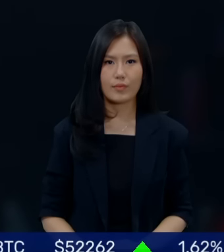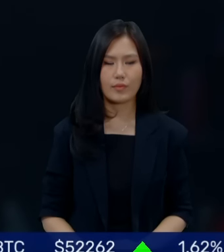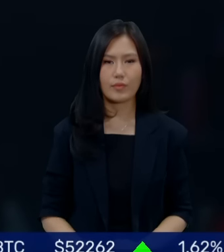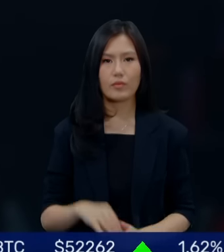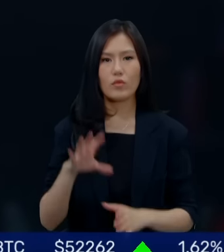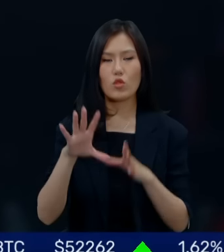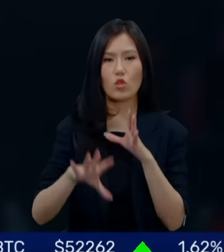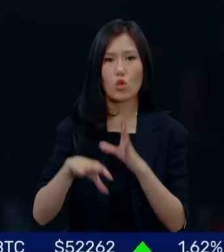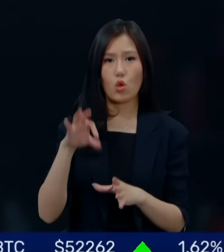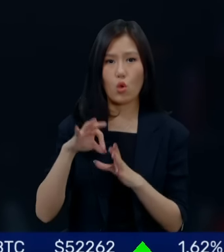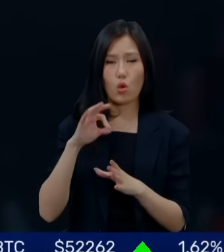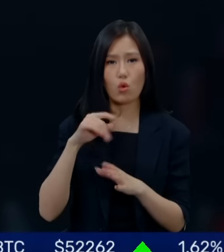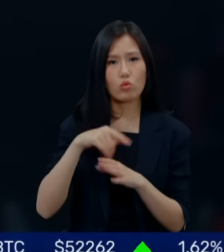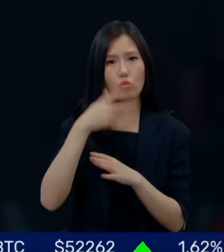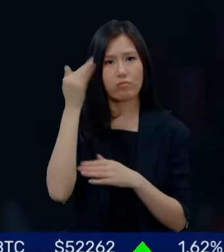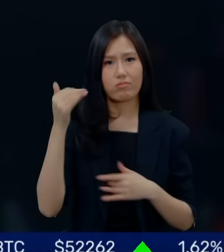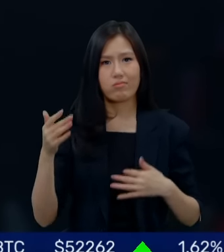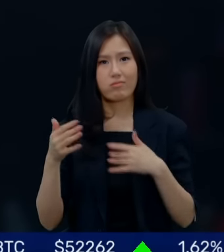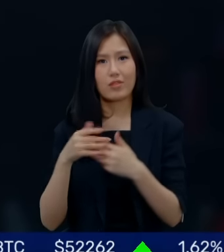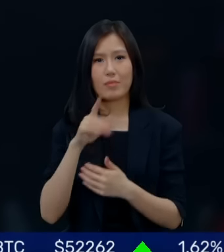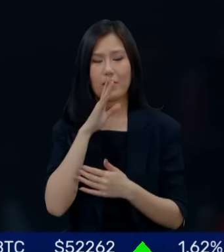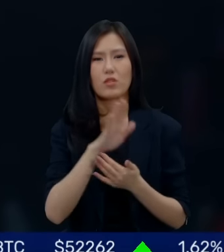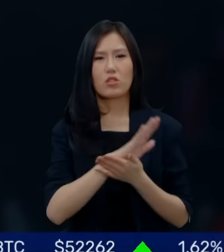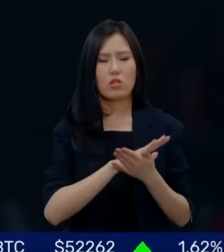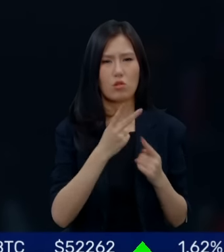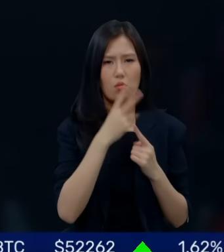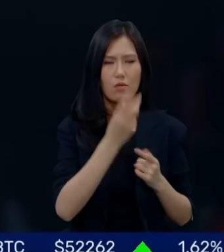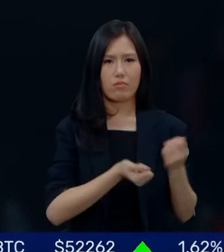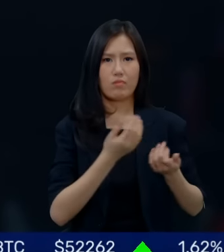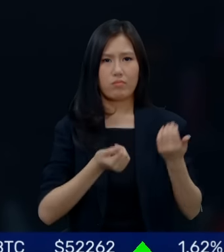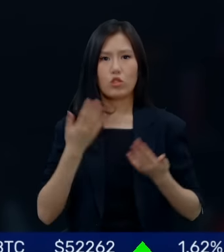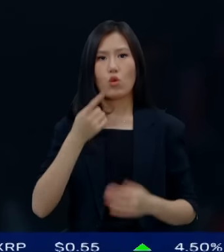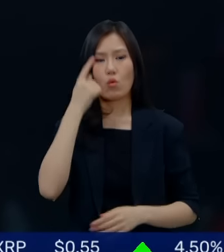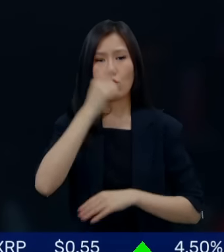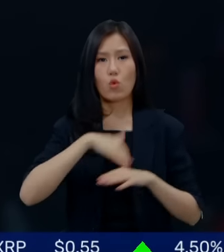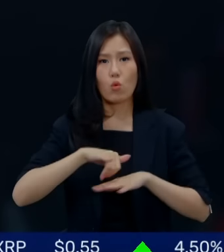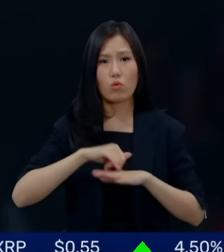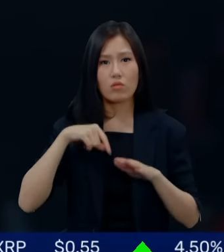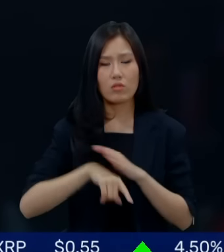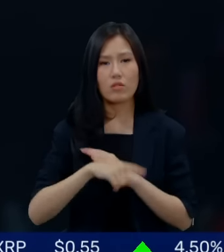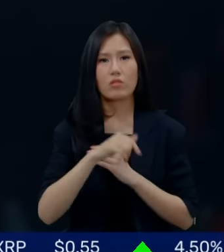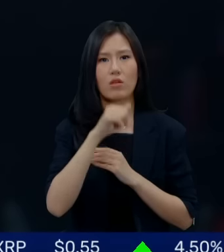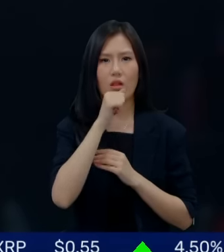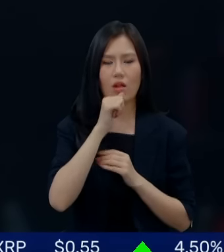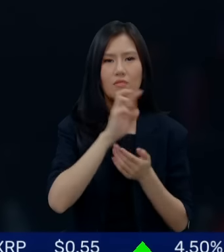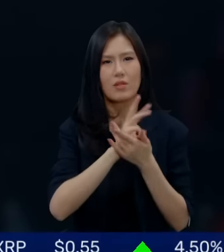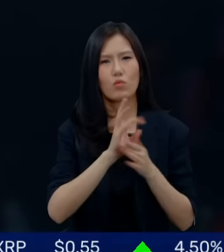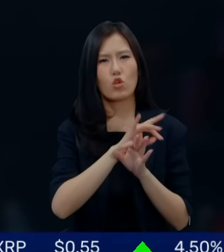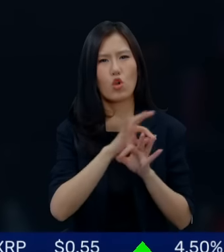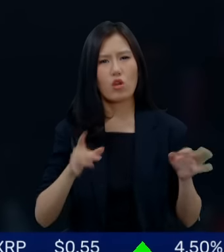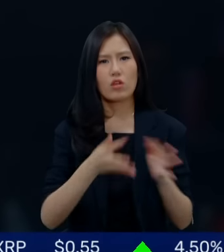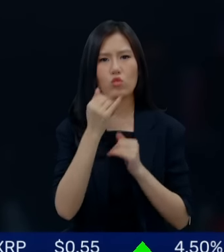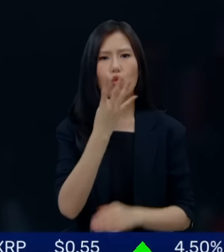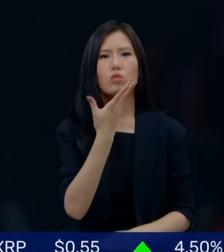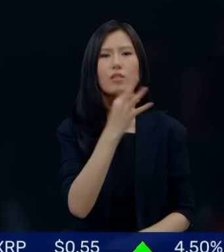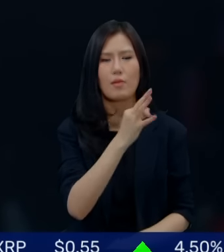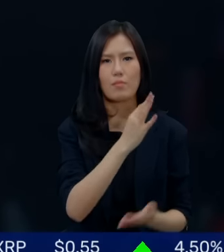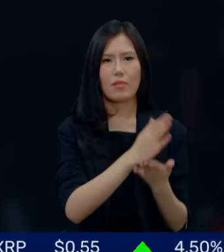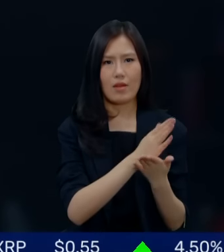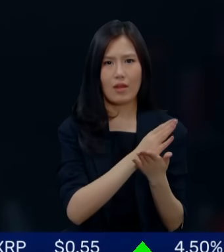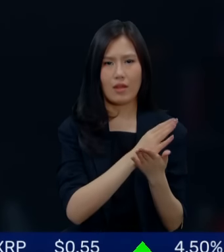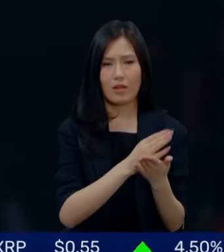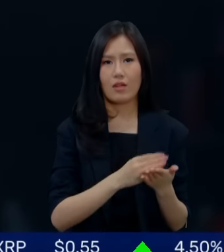Сонголын сар ойртож шинэ хэвлэл мэдээллийн хэрэгслүүд төрөн гарч ирсээр байна. Монголд нийт 450 гаруй хэвлэл мэдээллийн хэрэгсэл үйл ажиллагаа явуулж байгаа бол манахаас